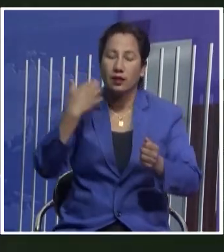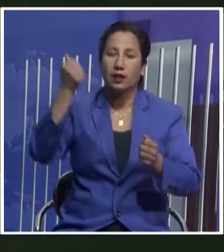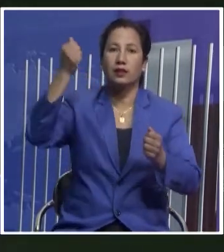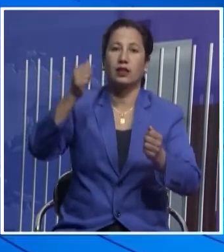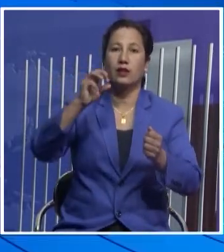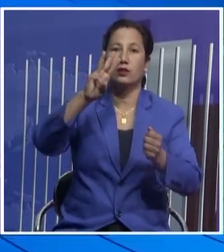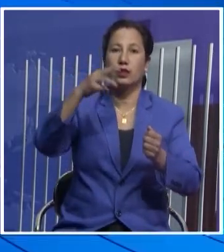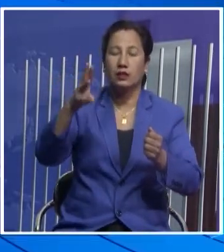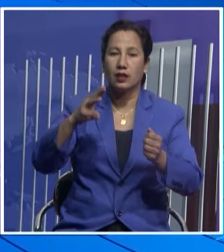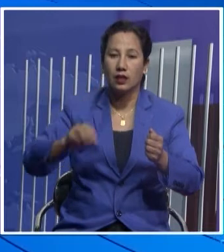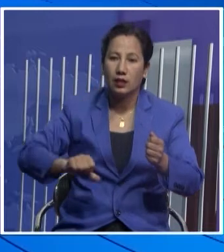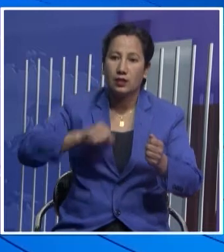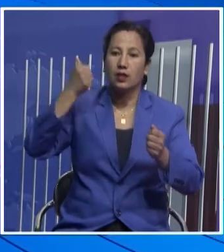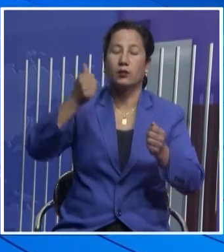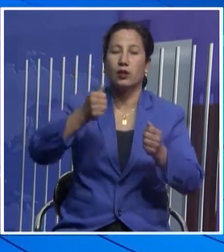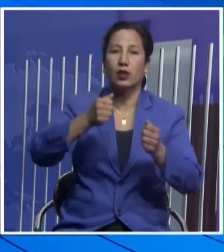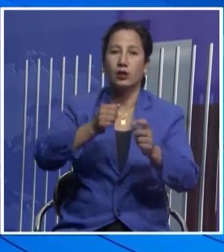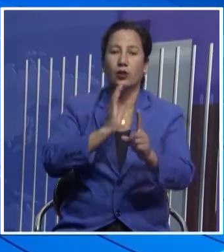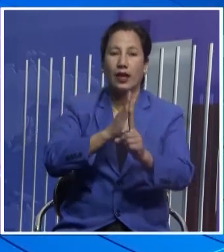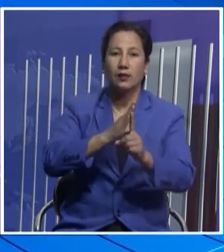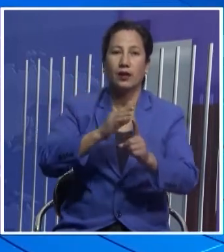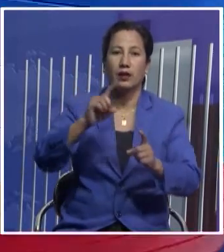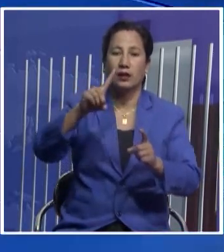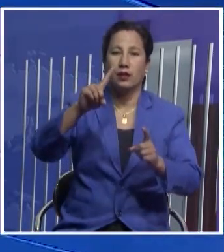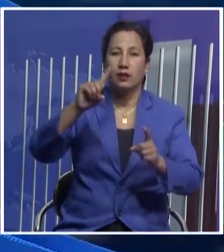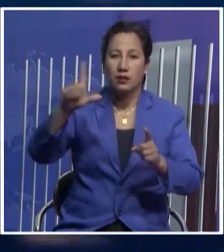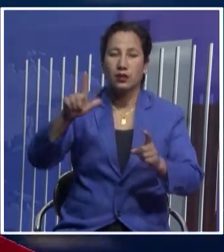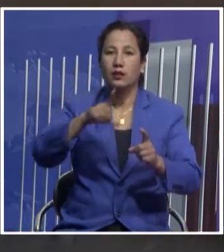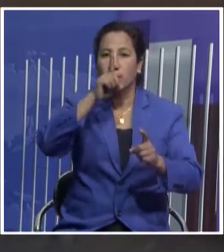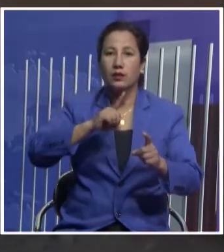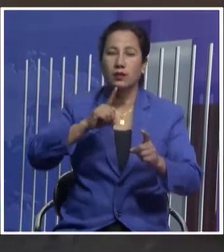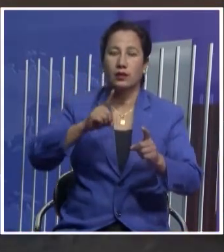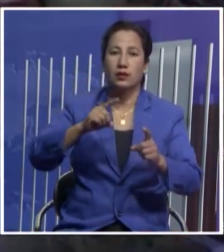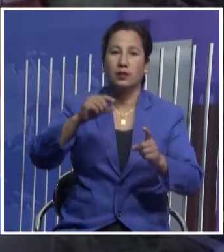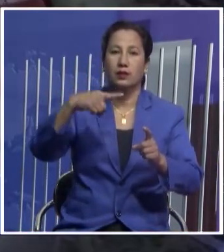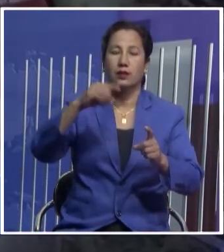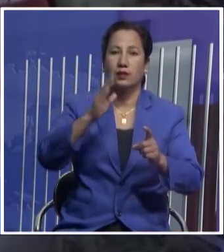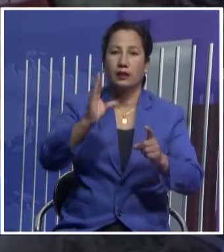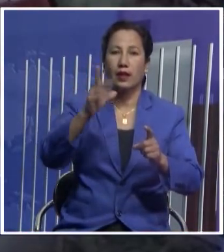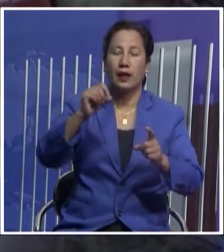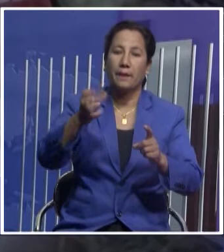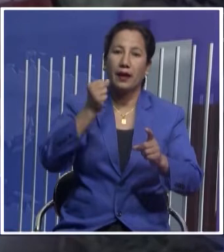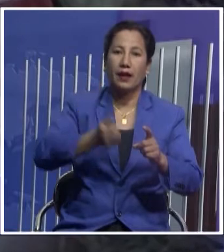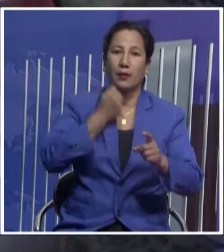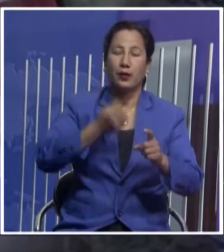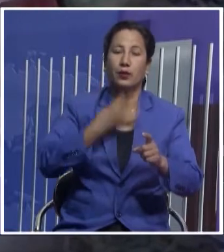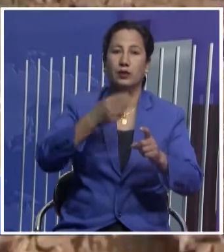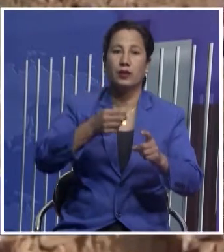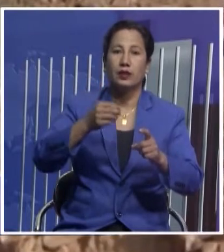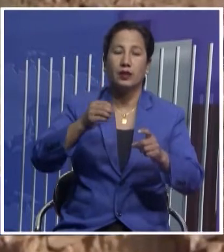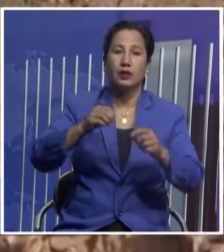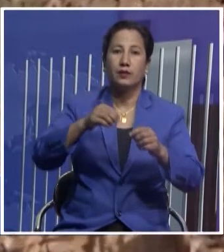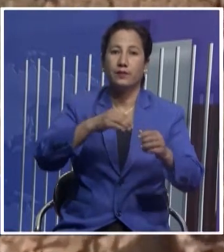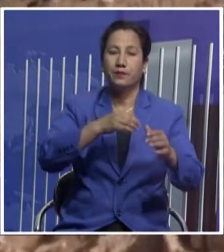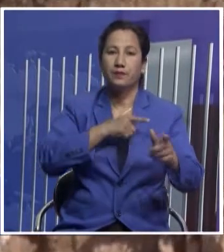जनालाई जन्मकैदको फैसला 17 वर्षपछि न्याय पाएको आफन्तको प्रतिक्रिया यमनमा साउदी अरेबिया नेतृत्वको सैन्य